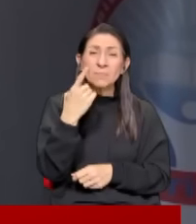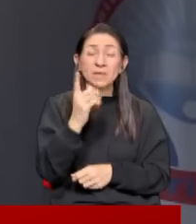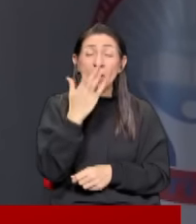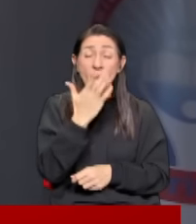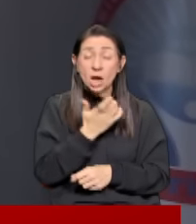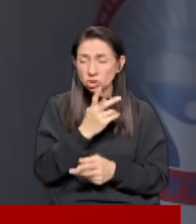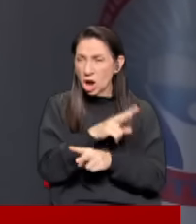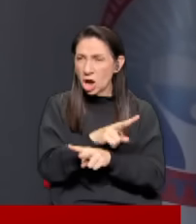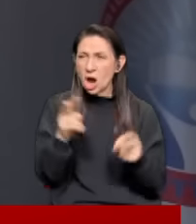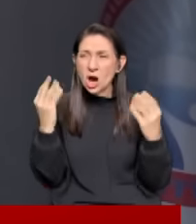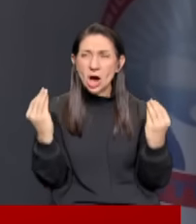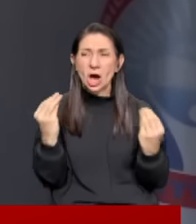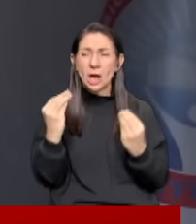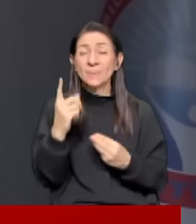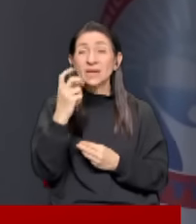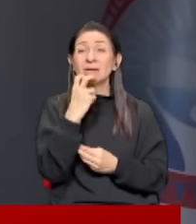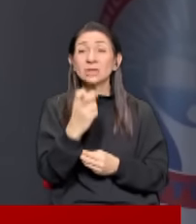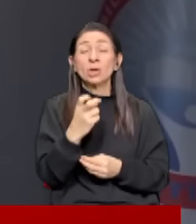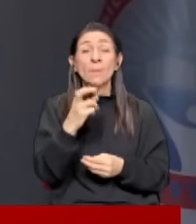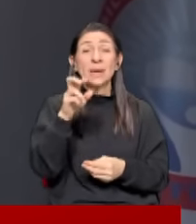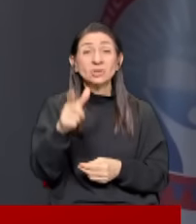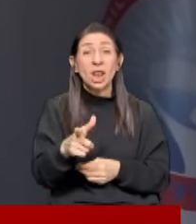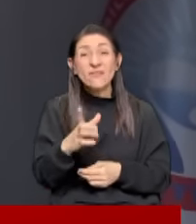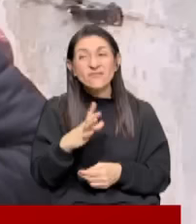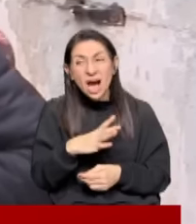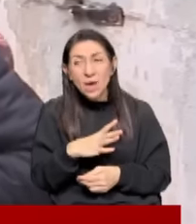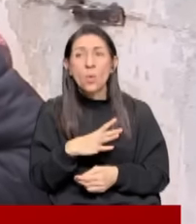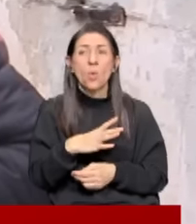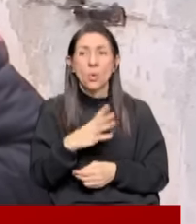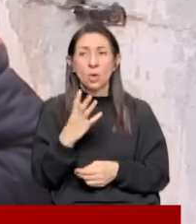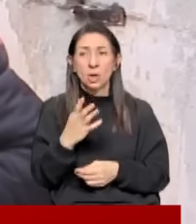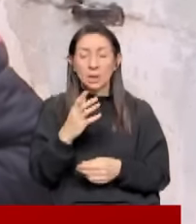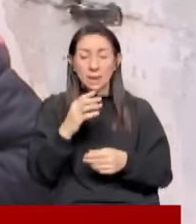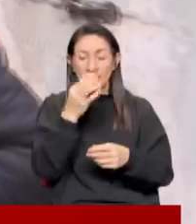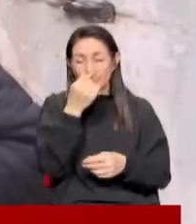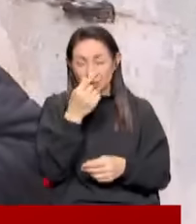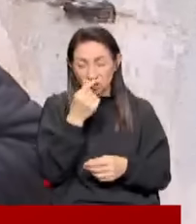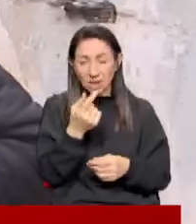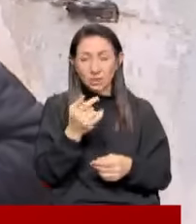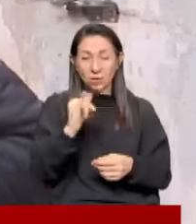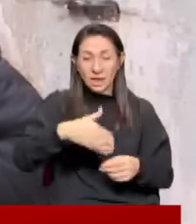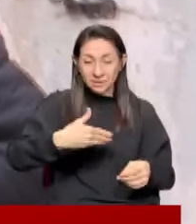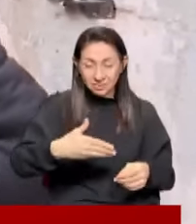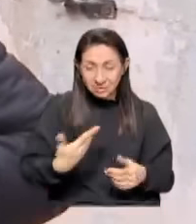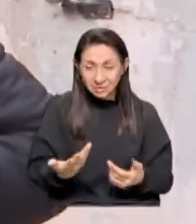öğrenci göreceksiniz. Bir tane kadrolu personel ya göreceksiniz ya görmeyeceksiniz. Kağıt havlu, peçete,